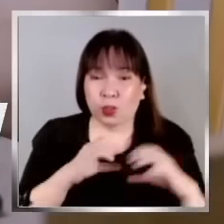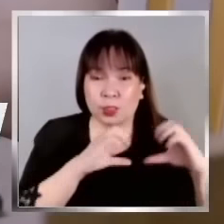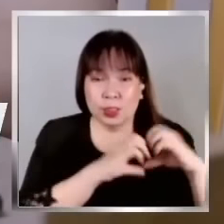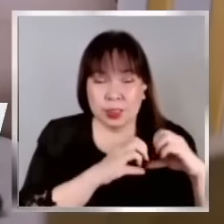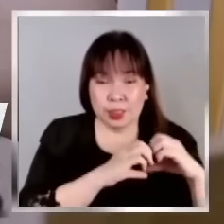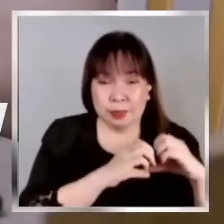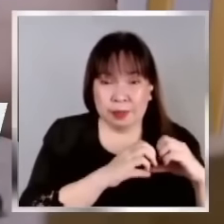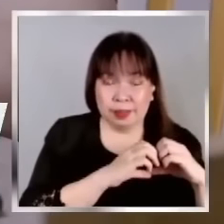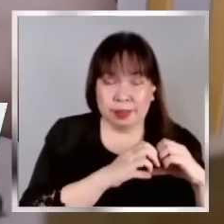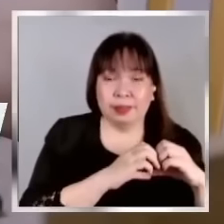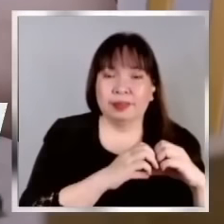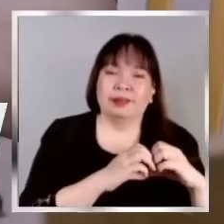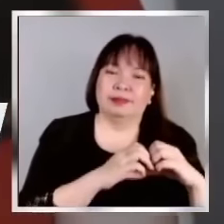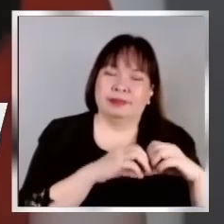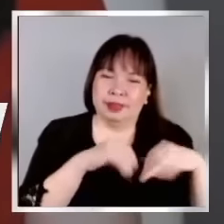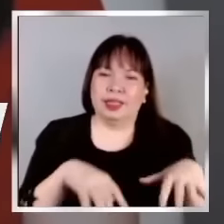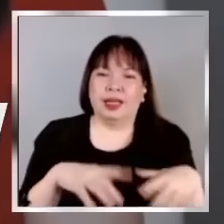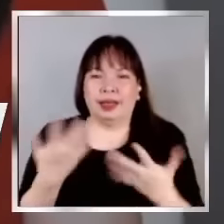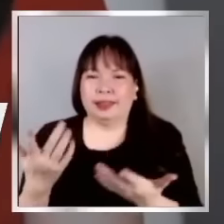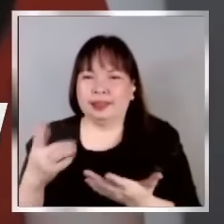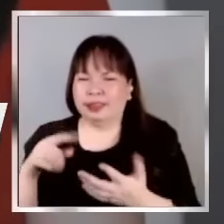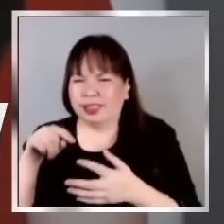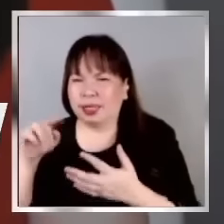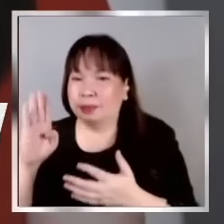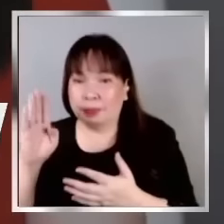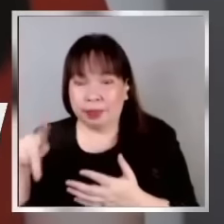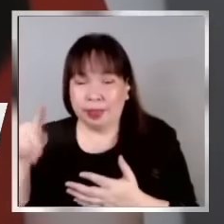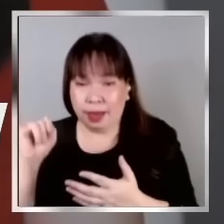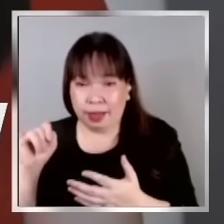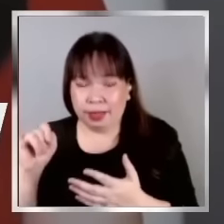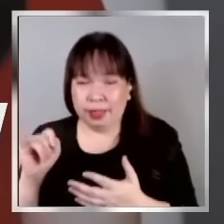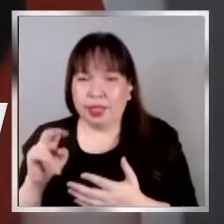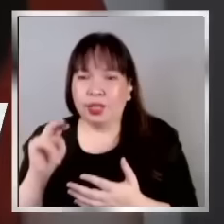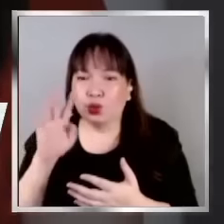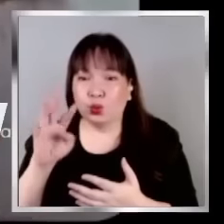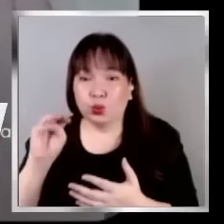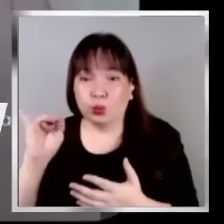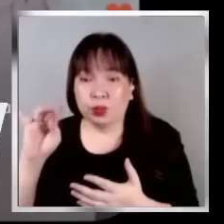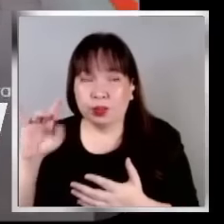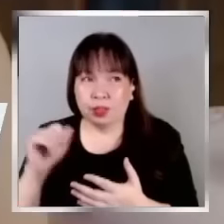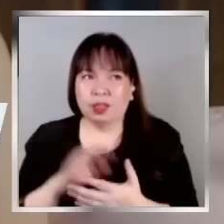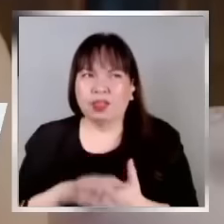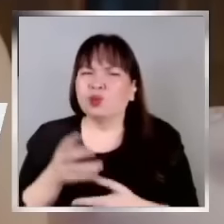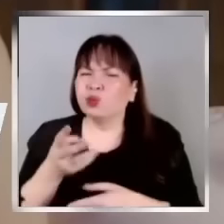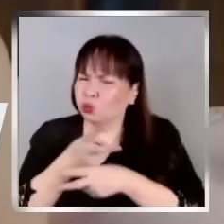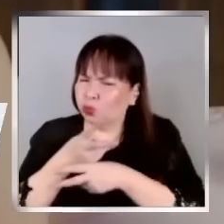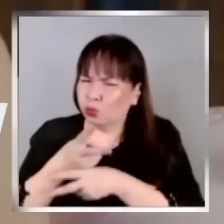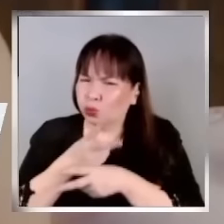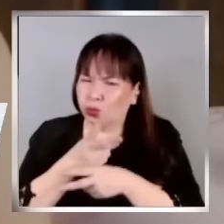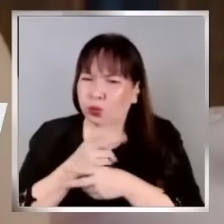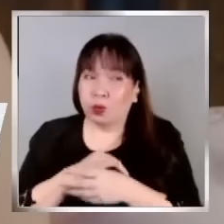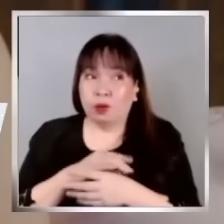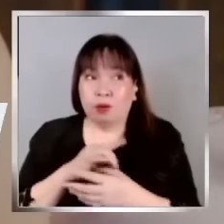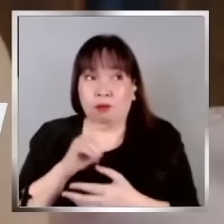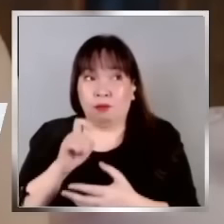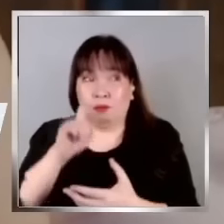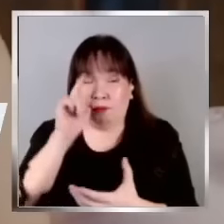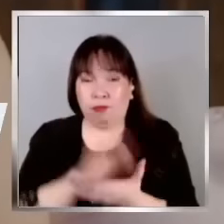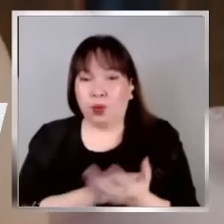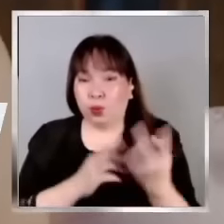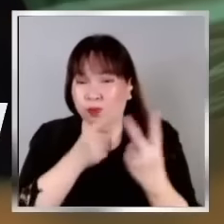Bank of the Philippine Islands. Maging listo, huwag magpaloko. Tampok dito sina GMA Primetime Princess